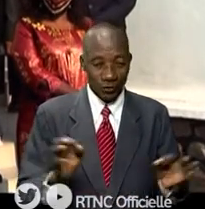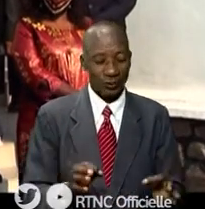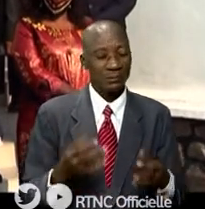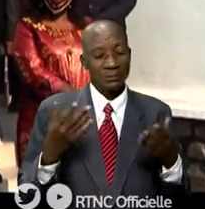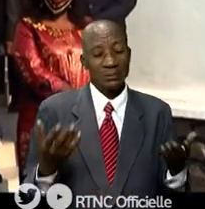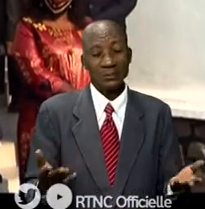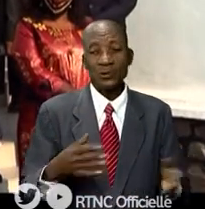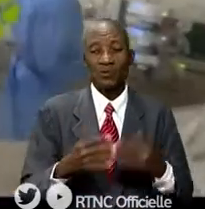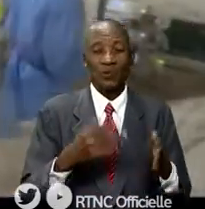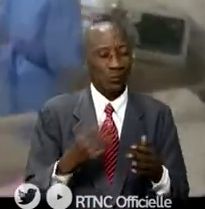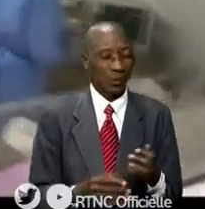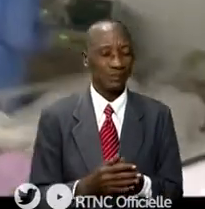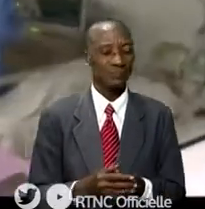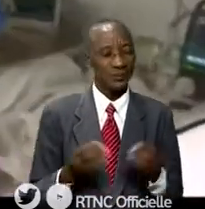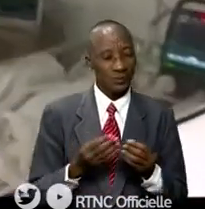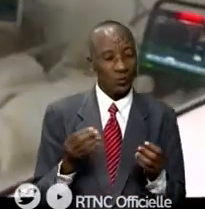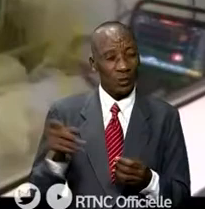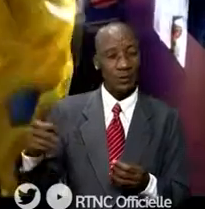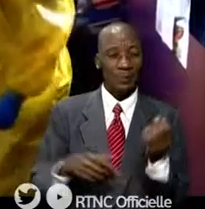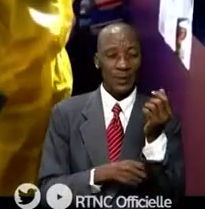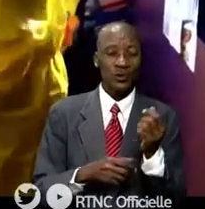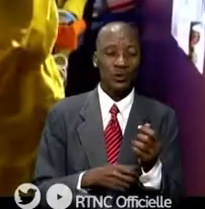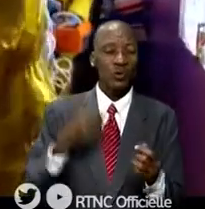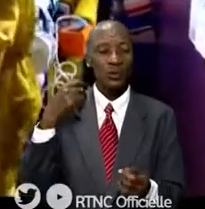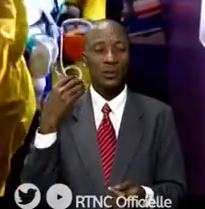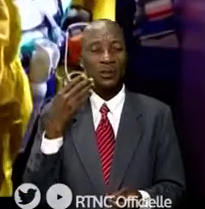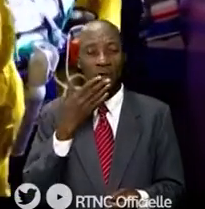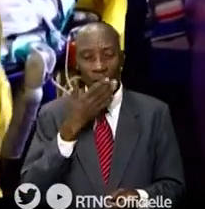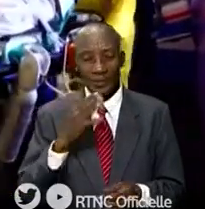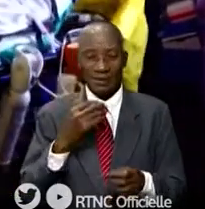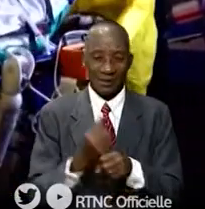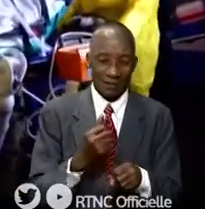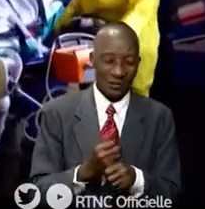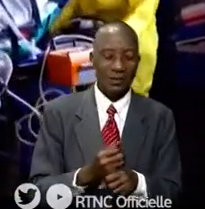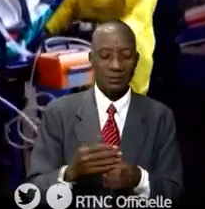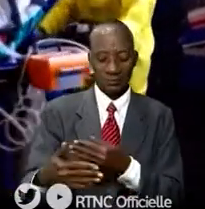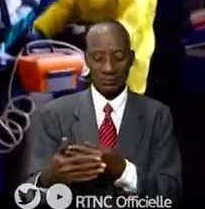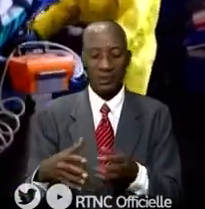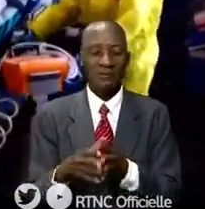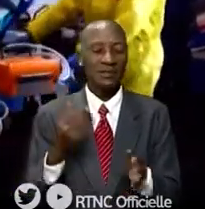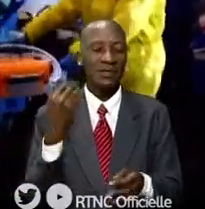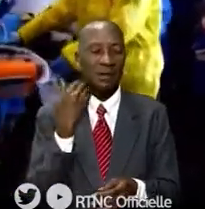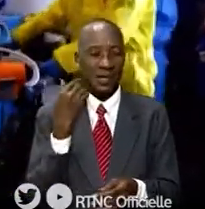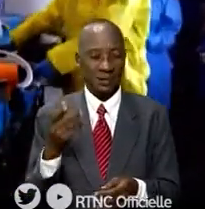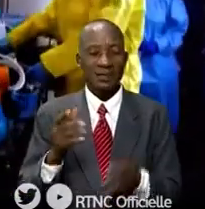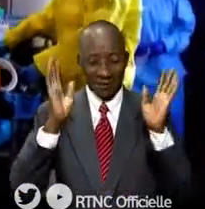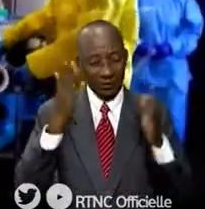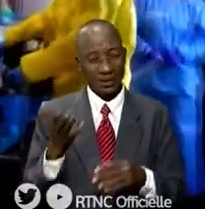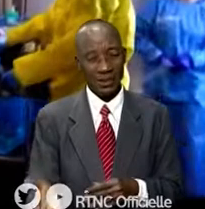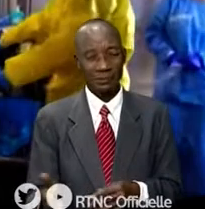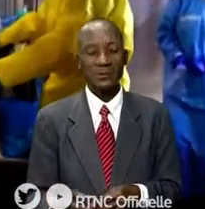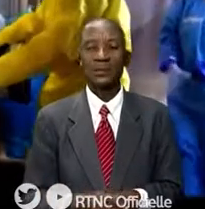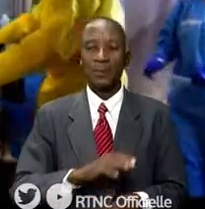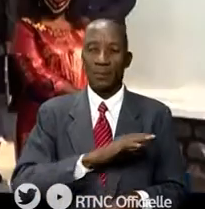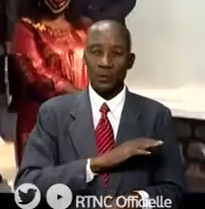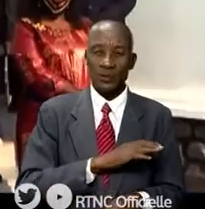qui sont en première ligne contre la COVID-19. Nous avons parlé de tous ces agents, au-delà des agents sanitaires, les policiers et autres